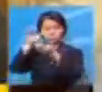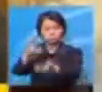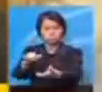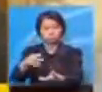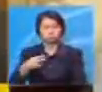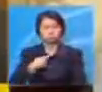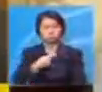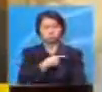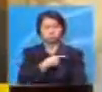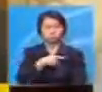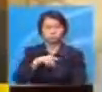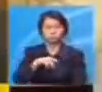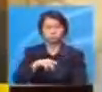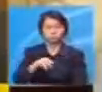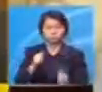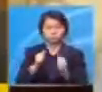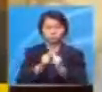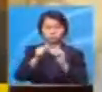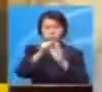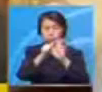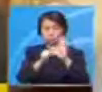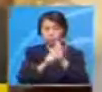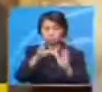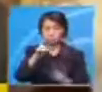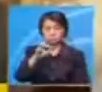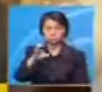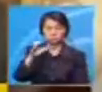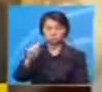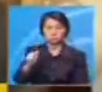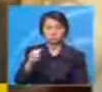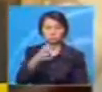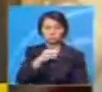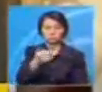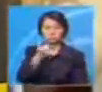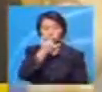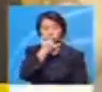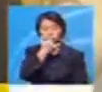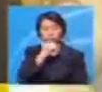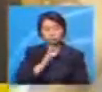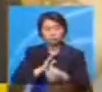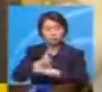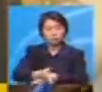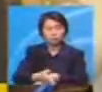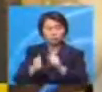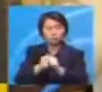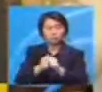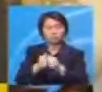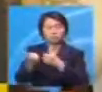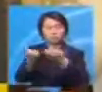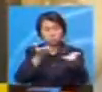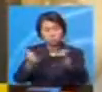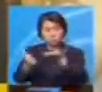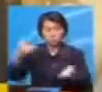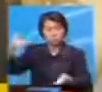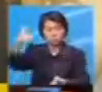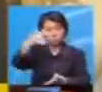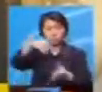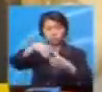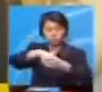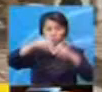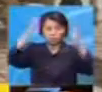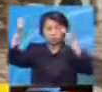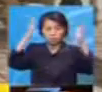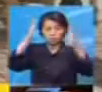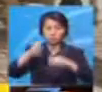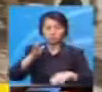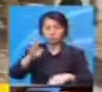cont DC cont the regulation of air Services in the country